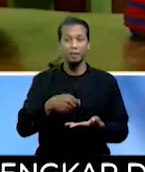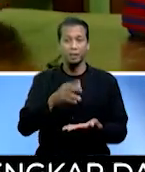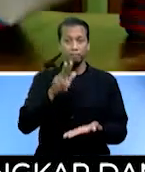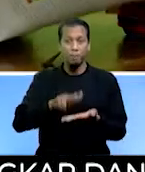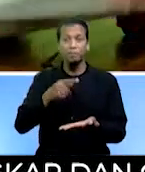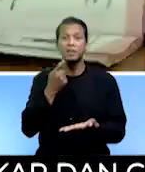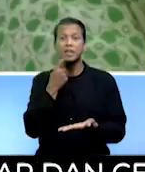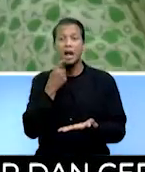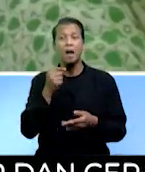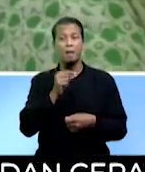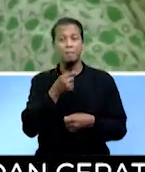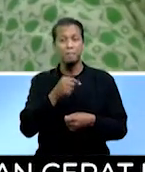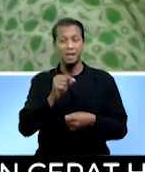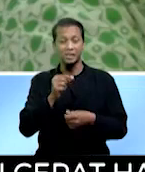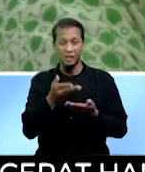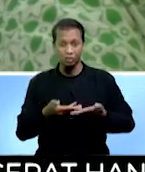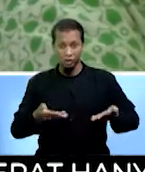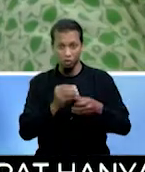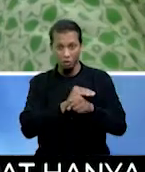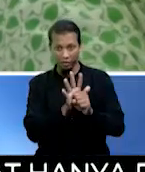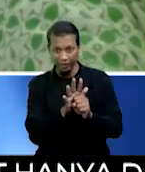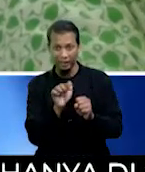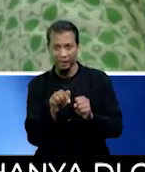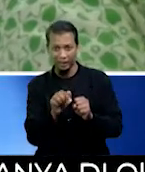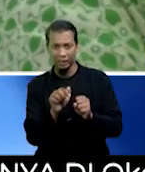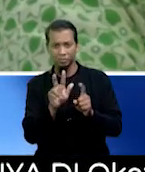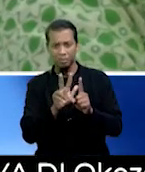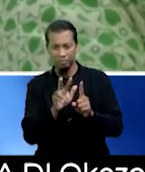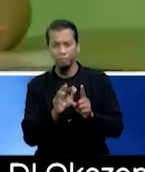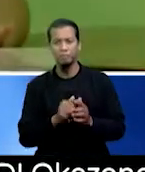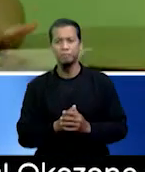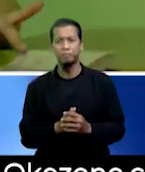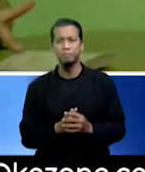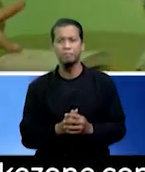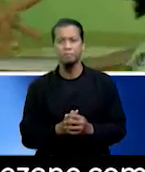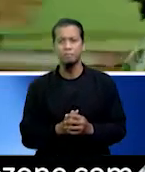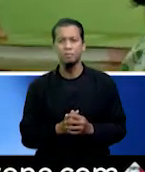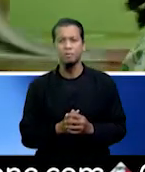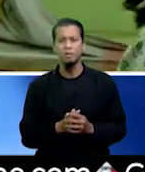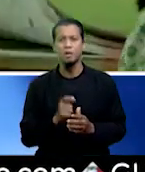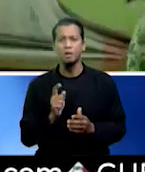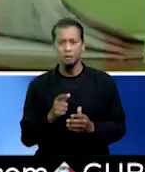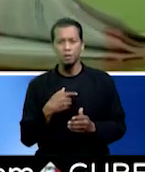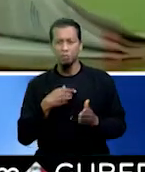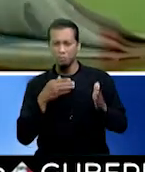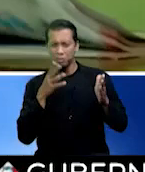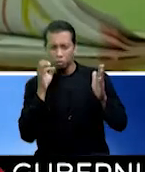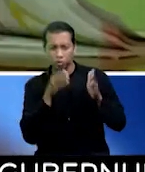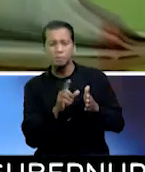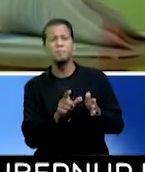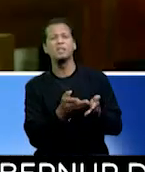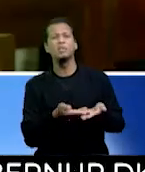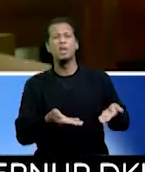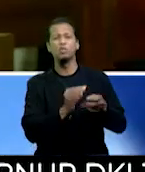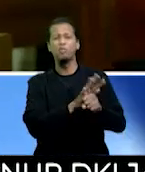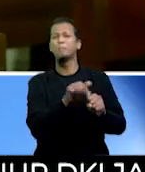masa pandemi. Dan tentunya hal ini perlu mendapatkan perhatian khusus dikarenakan masih dalam pandemi COVID-19